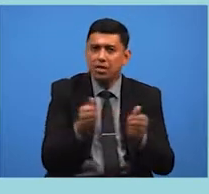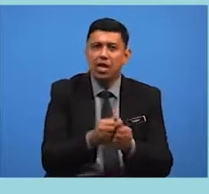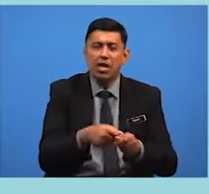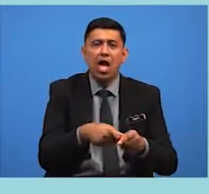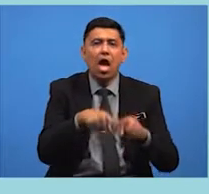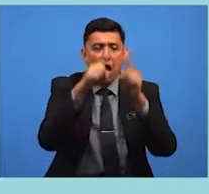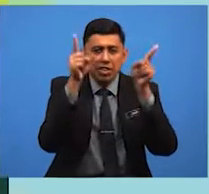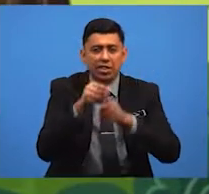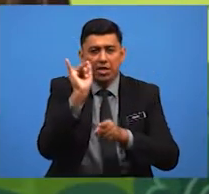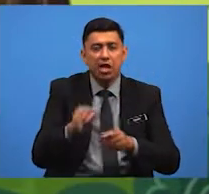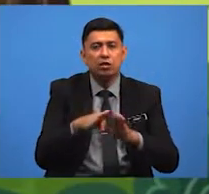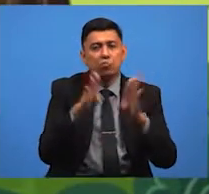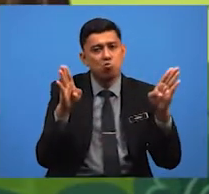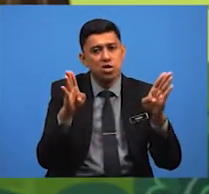terbuka.